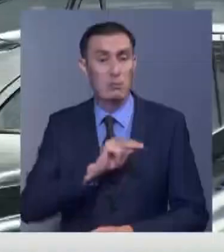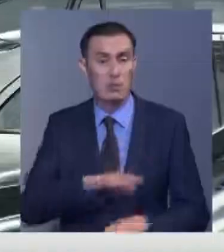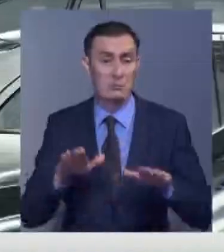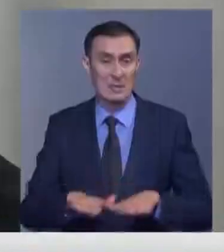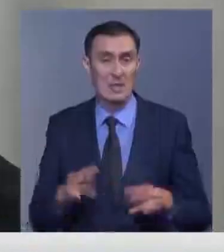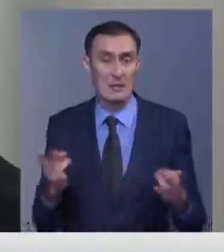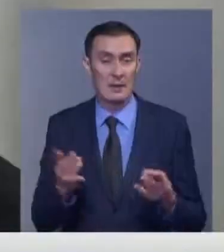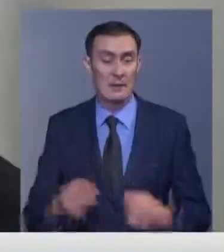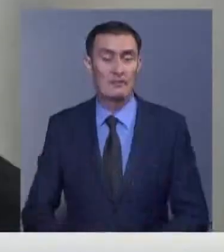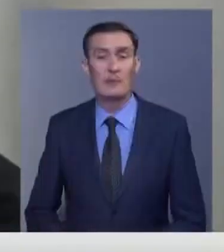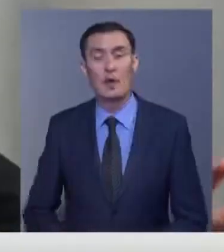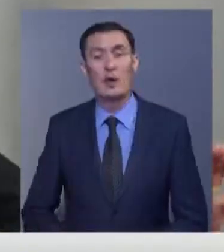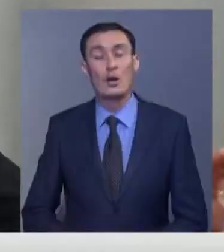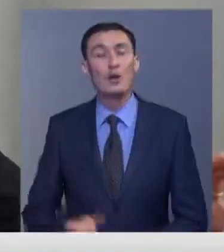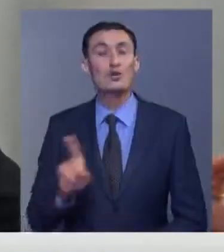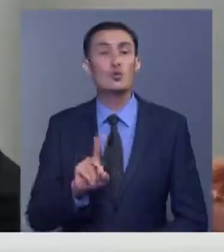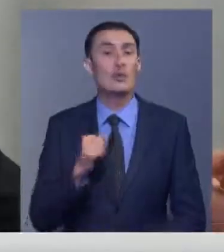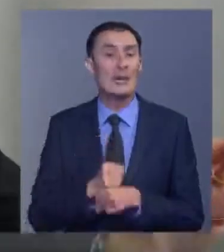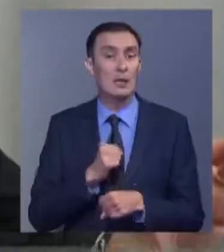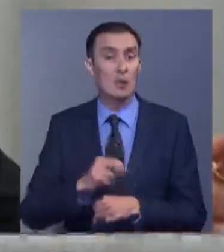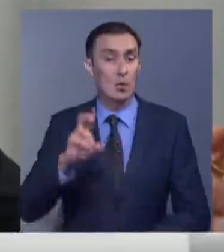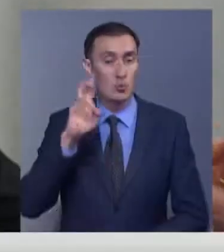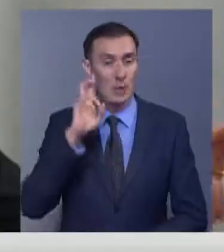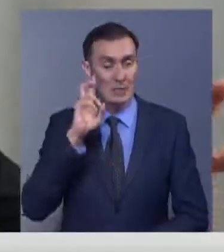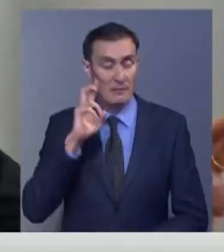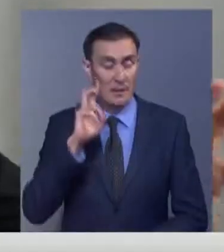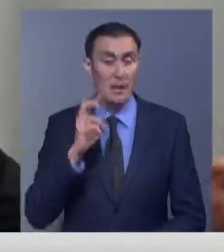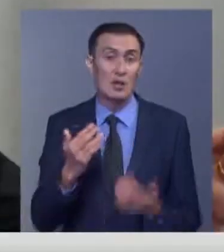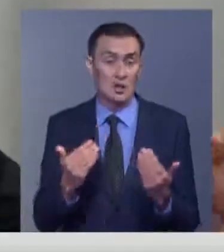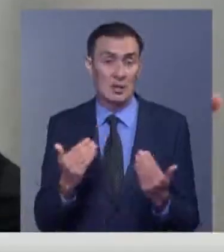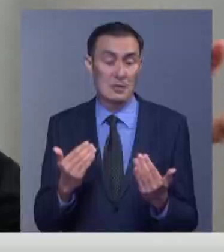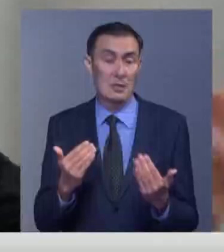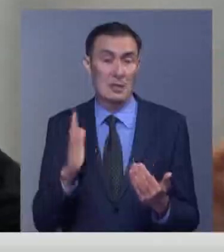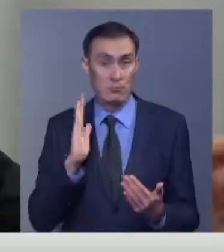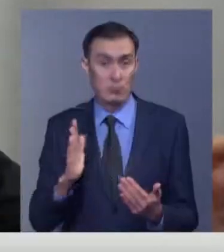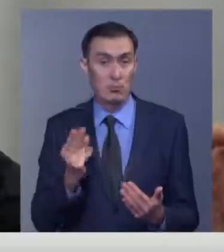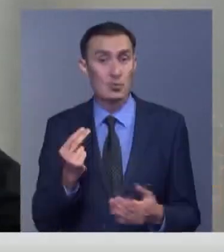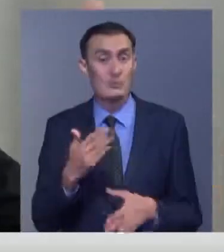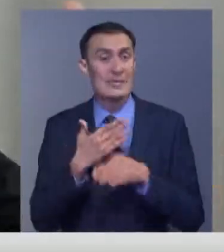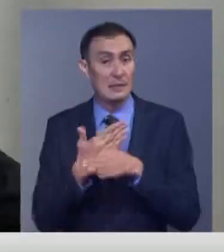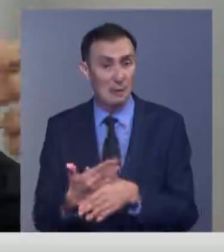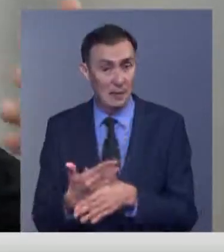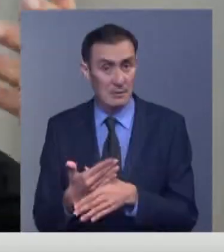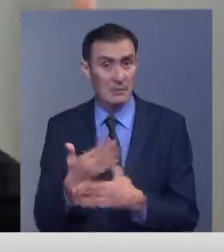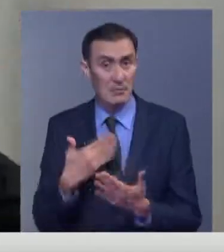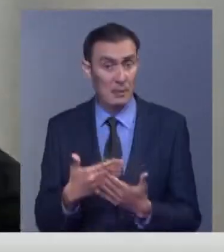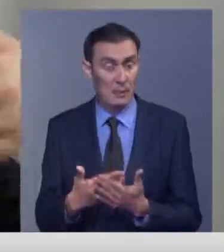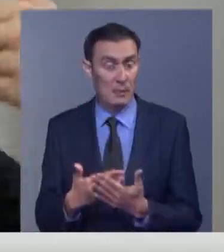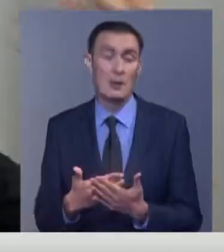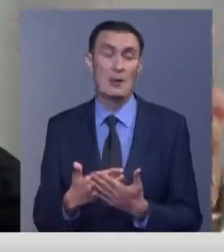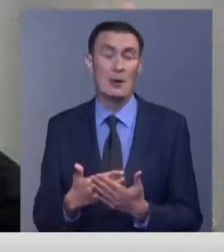места. Что делает государство? Говорит, давайте я буду субсидировать, да,